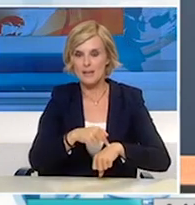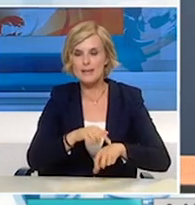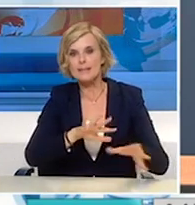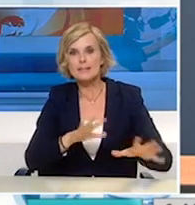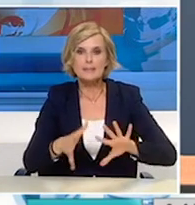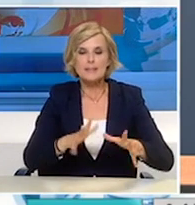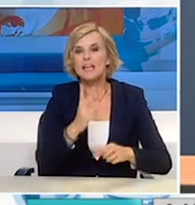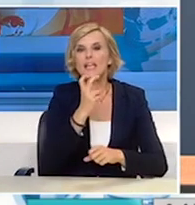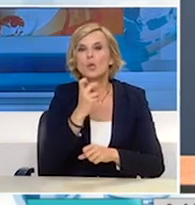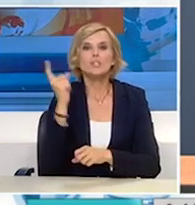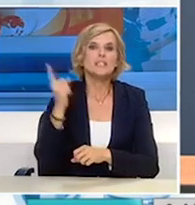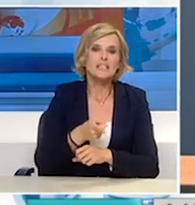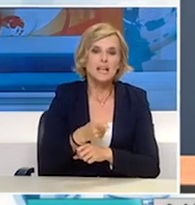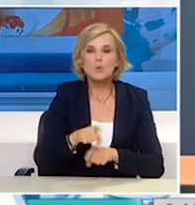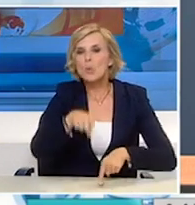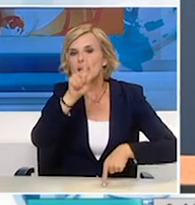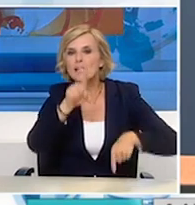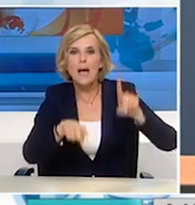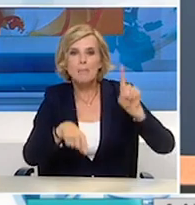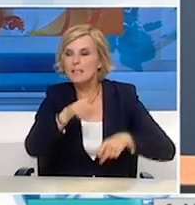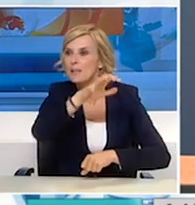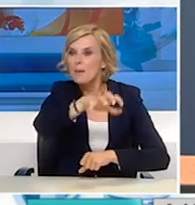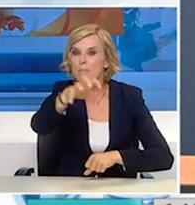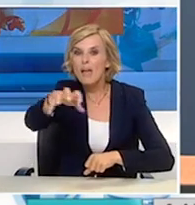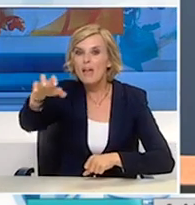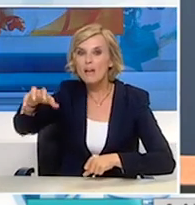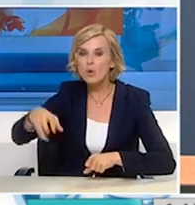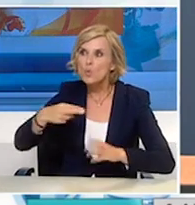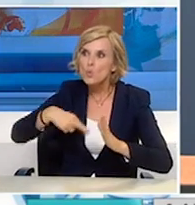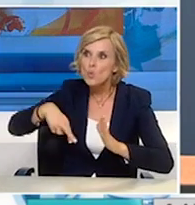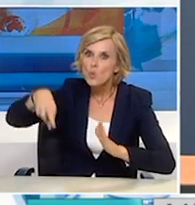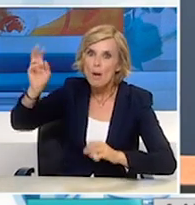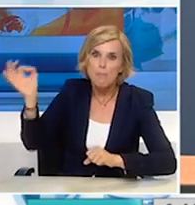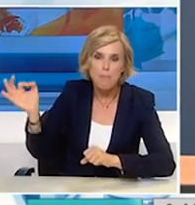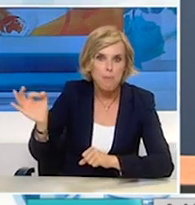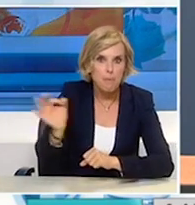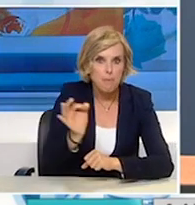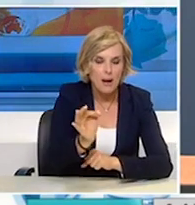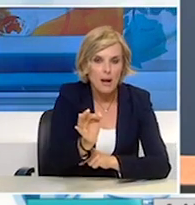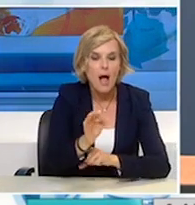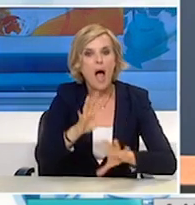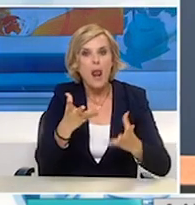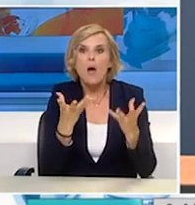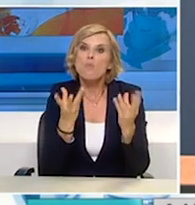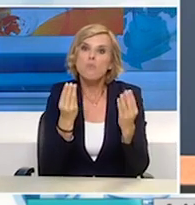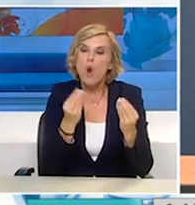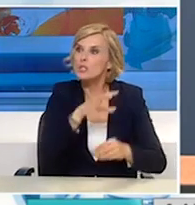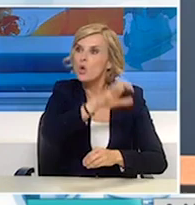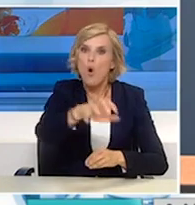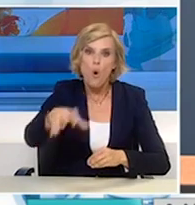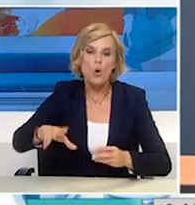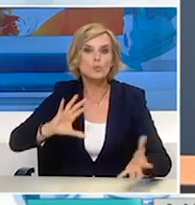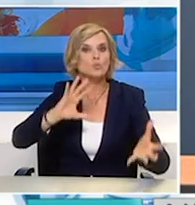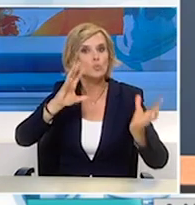ποσοστά 20% σε κάποιες μεμονωμένες γεωγραφικές περιοχές χωρών με μεγάλη εξάπλωση της νόσου, ενώ στις περισσότερες χώρες του κόσμου έχει